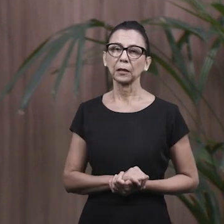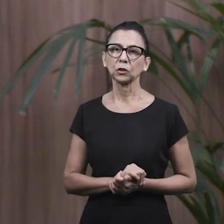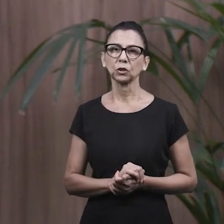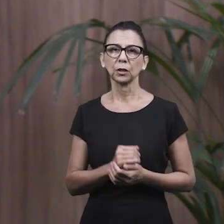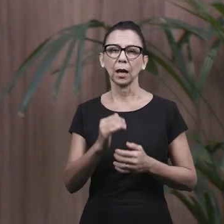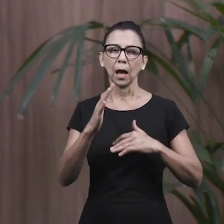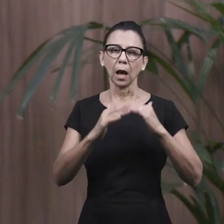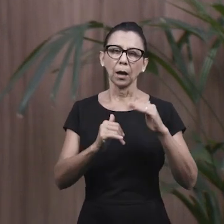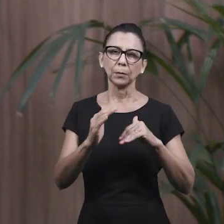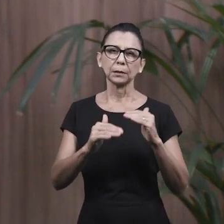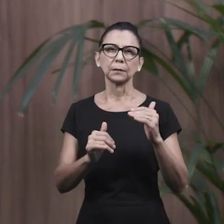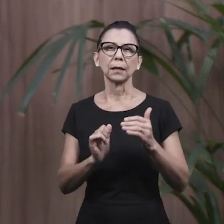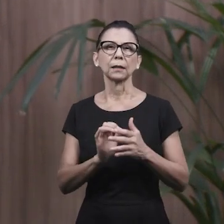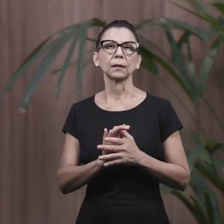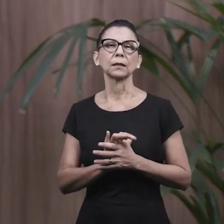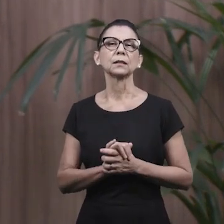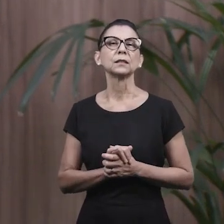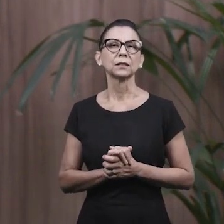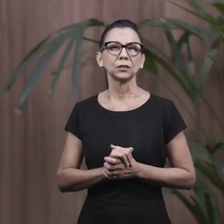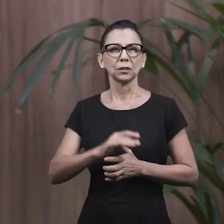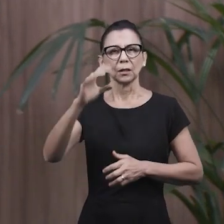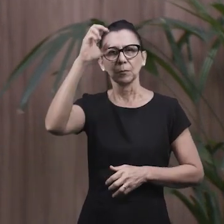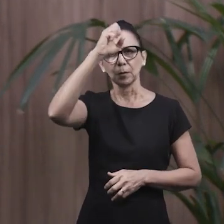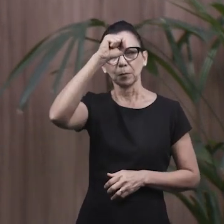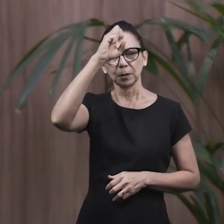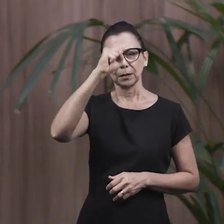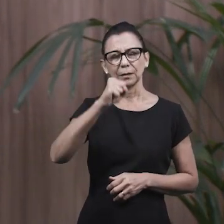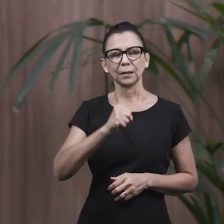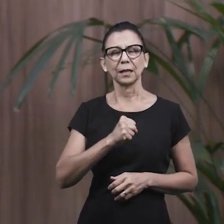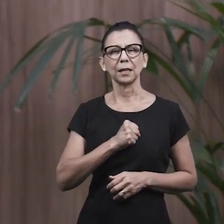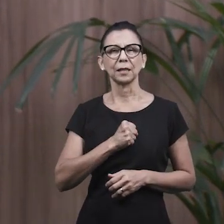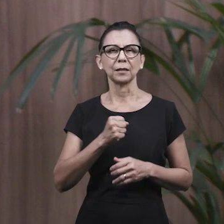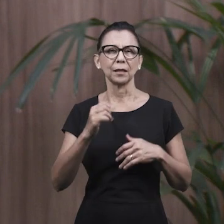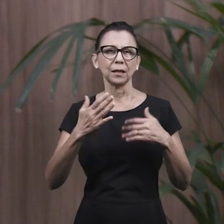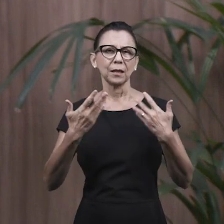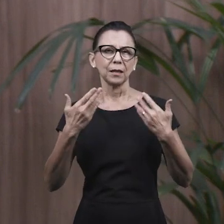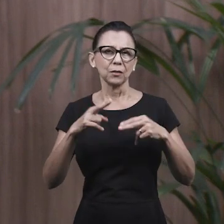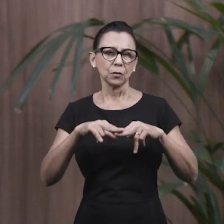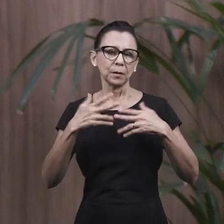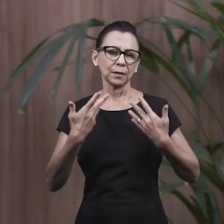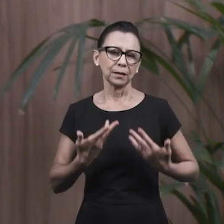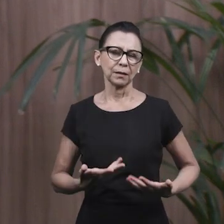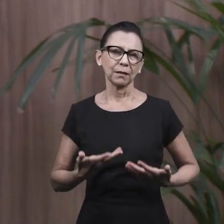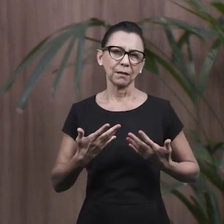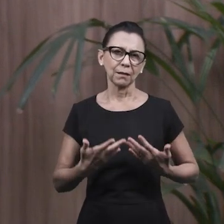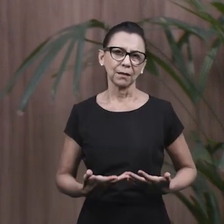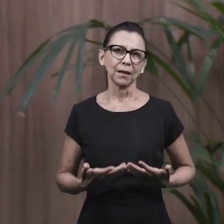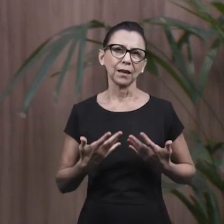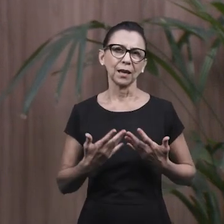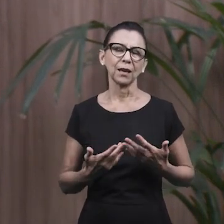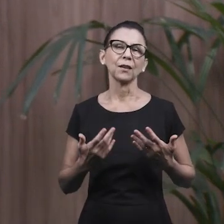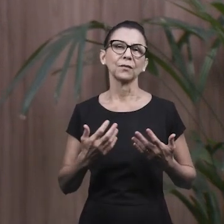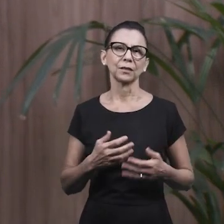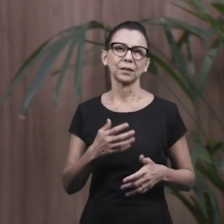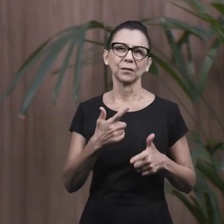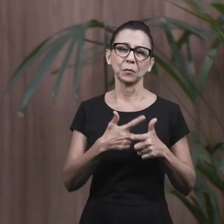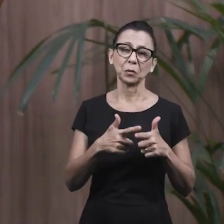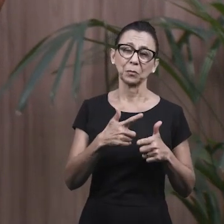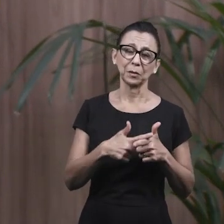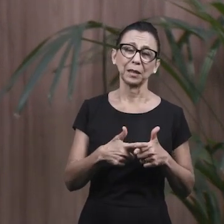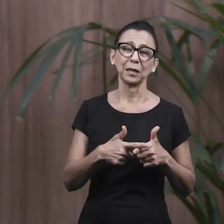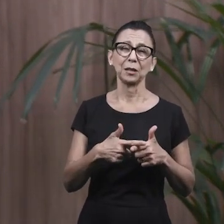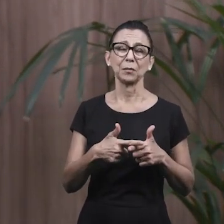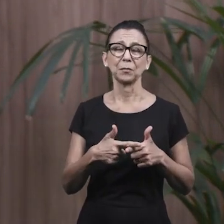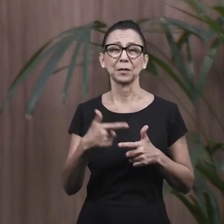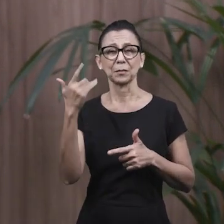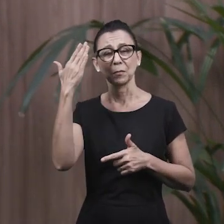d'anxiété. C'est une manière de traiter cela de manière responsable, mais au même côté, d'une manière